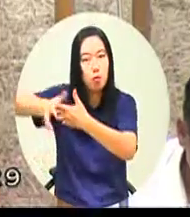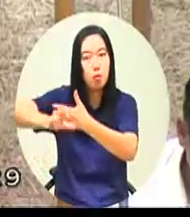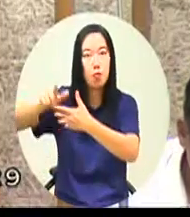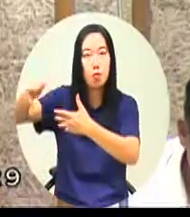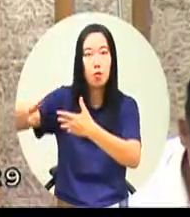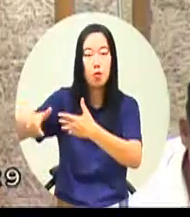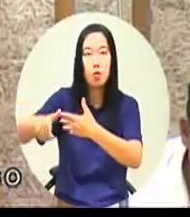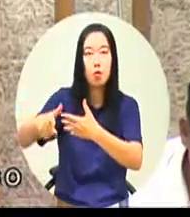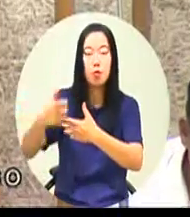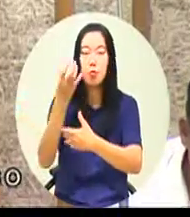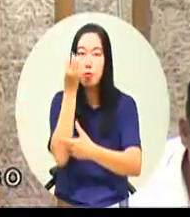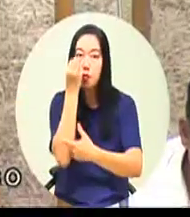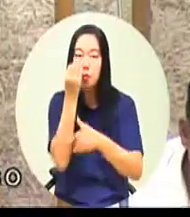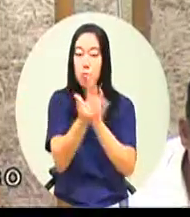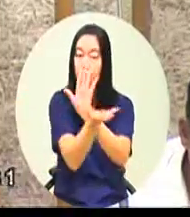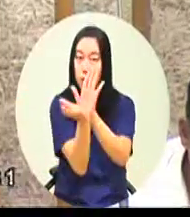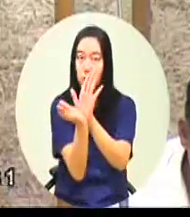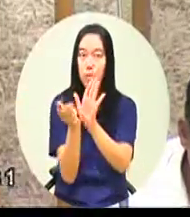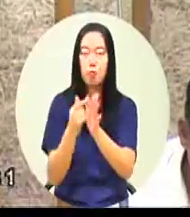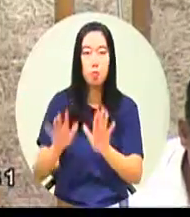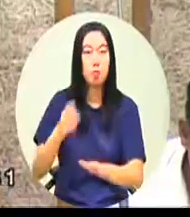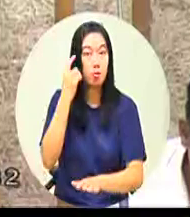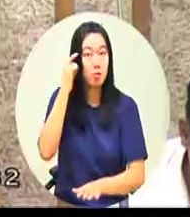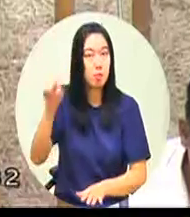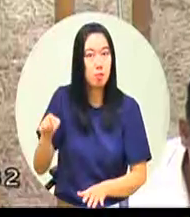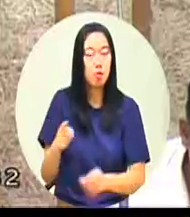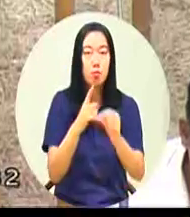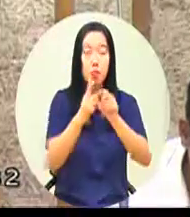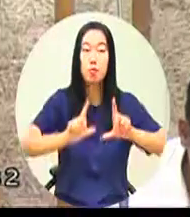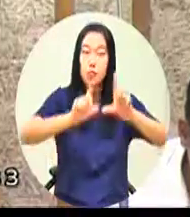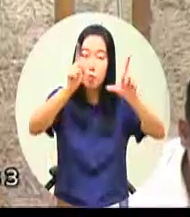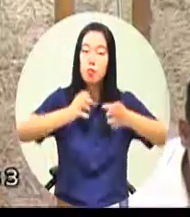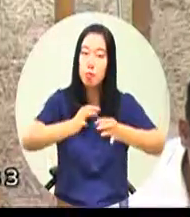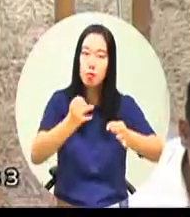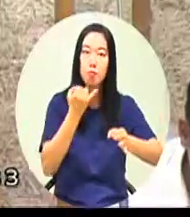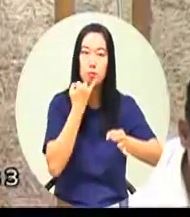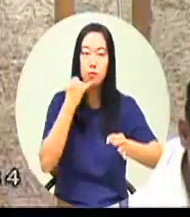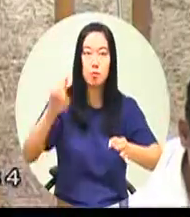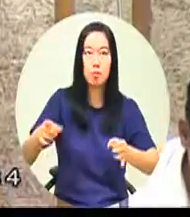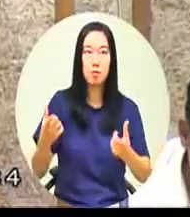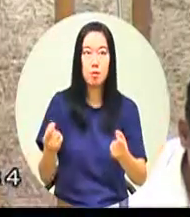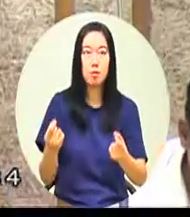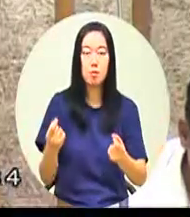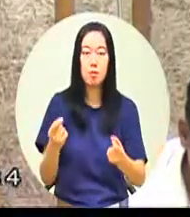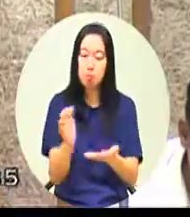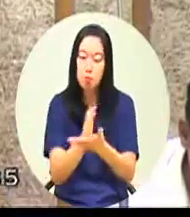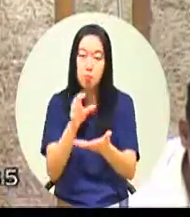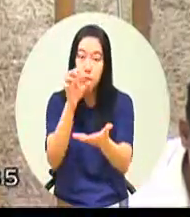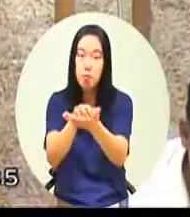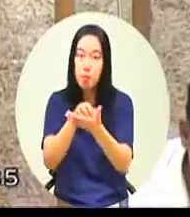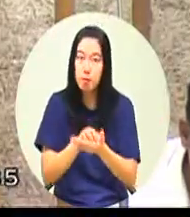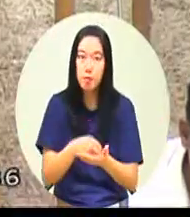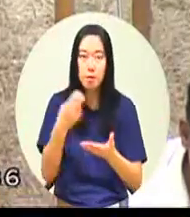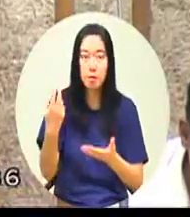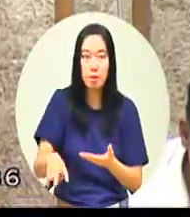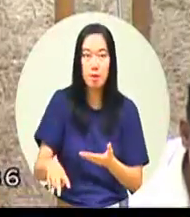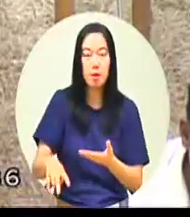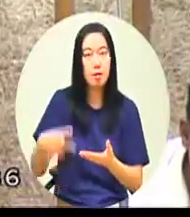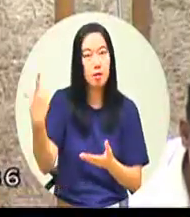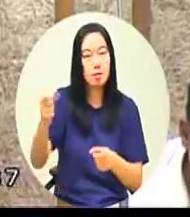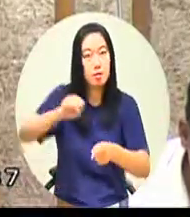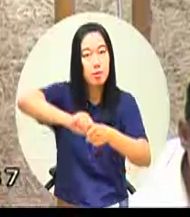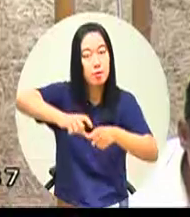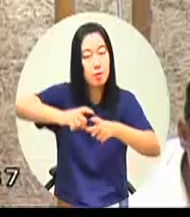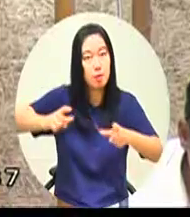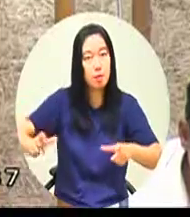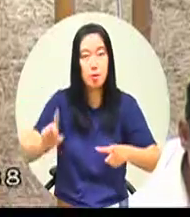览。啊，当然即马嘛咧想讲，包含中东市场吼，会使有一挂清真认证的部分，吼，啊会使拓展其他无